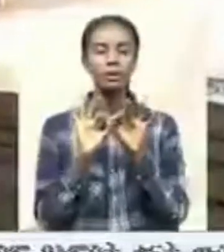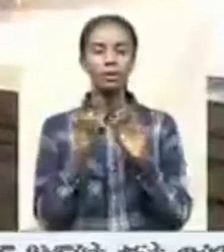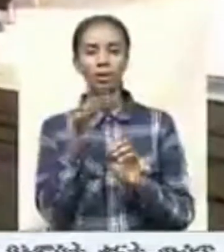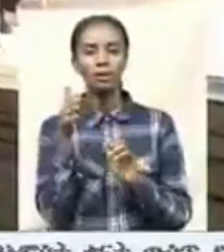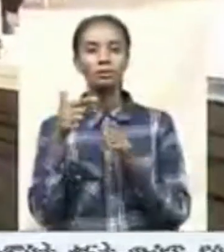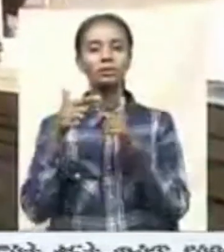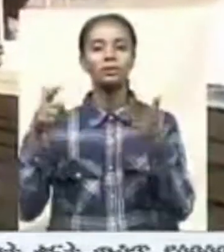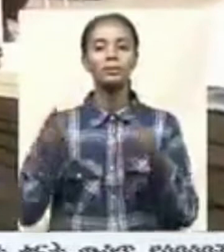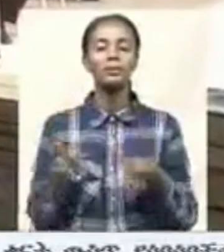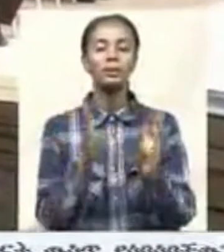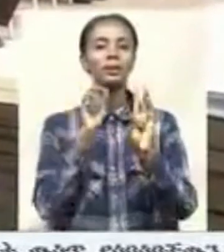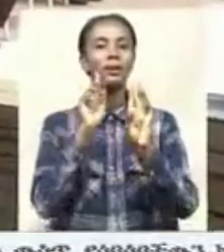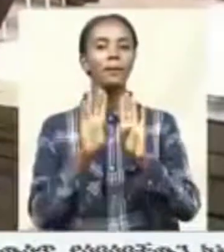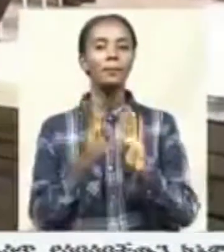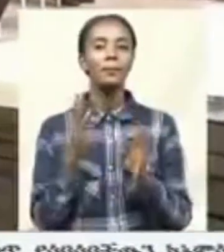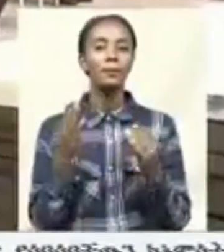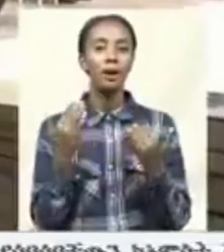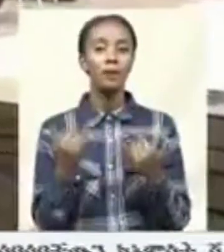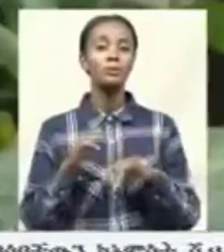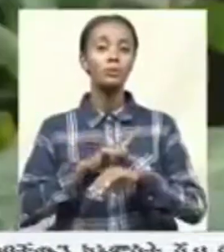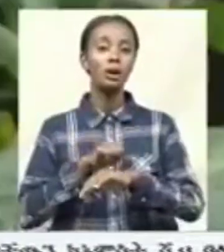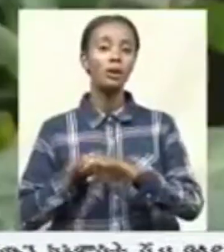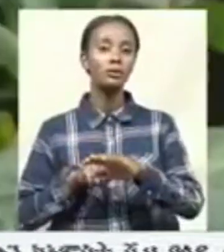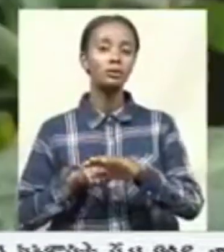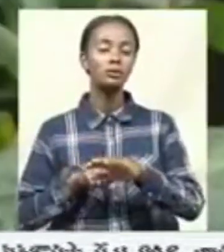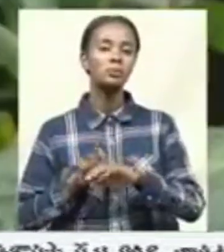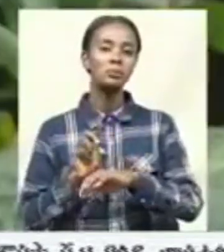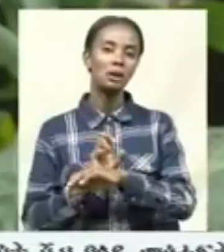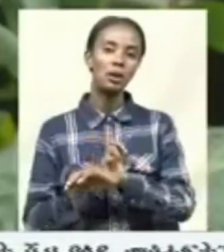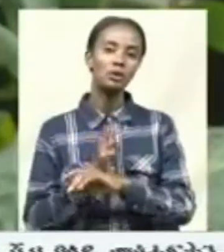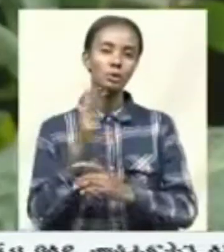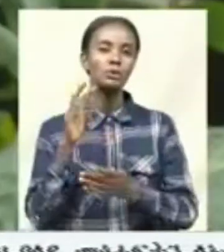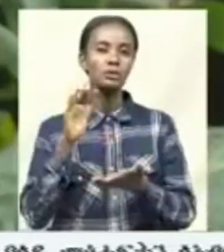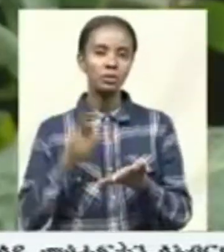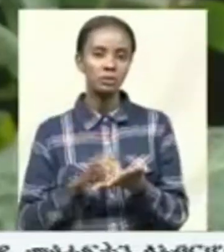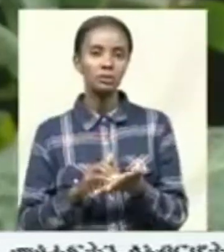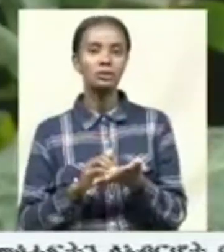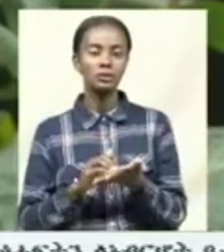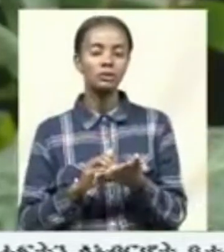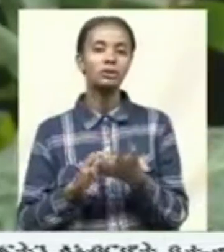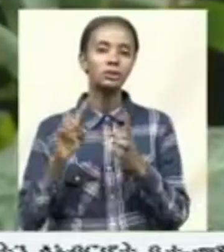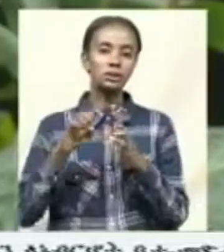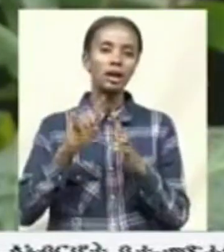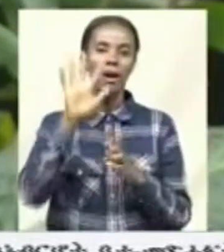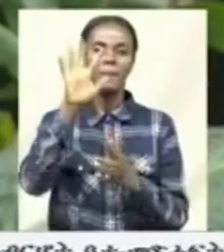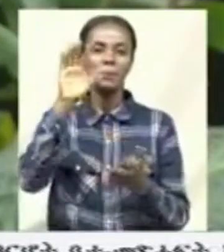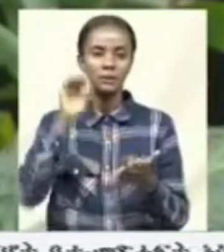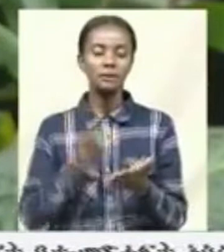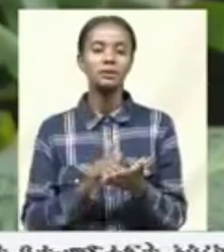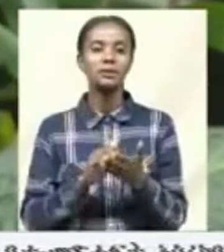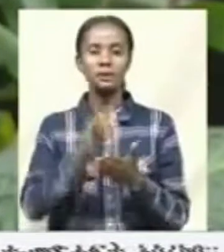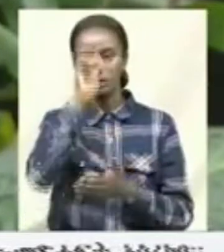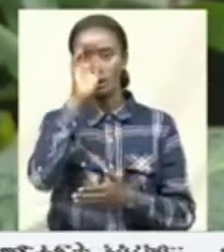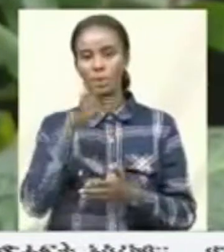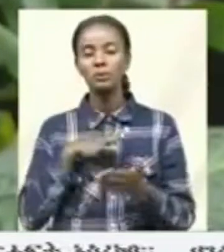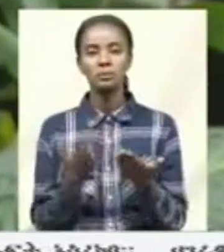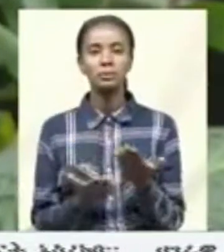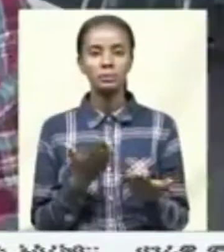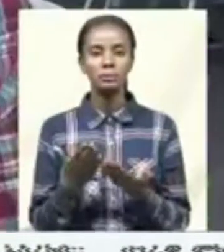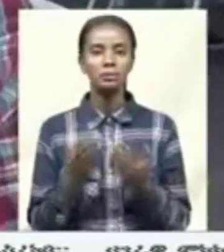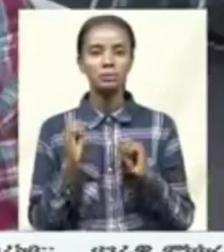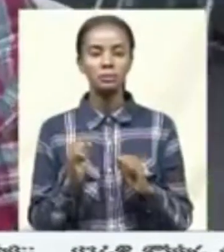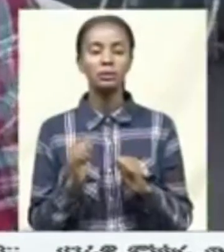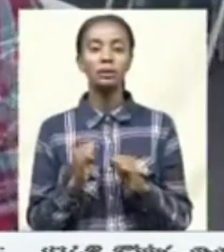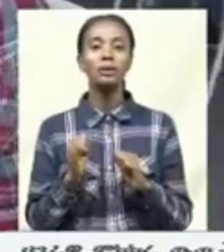ለሌላው ትልቅ መንገድ ነው የሚከፍተውና በአሁኑ ሰዓት በቀን ከ3000 እስከ 5000 ሰዎች ይስተናገዳሉ።